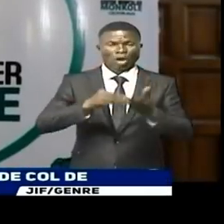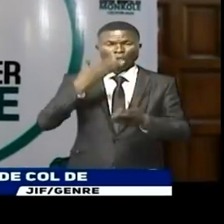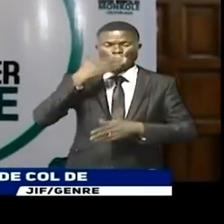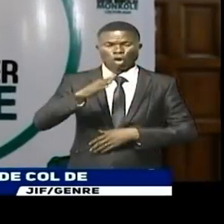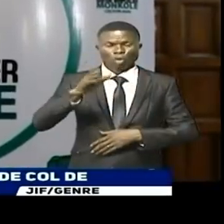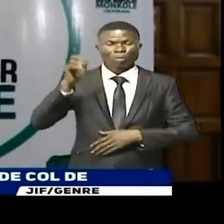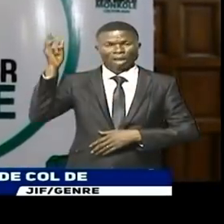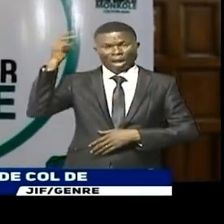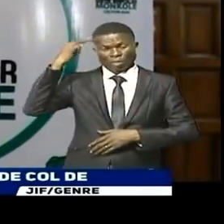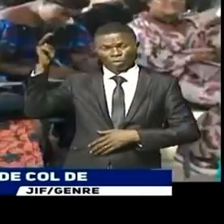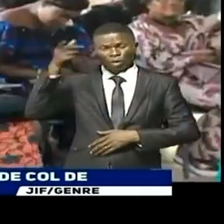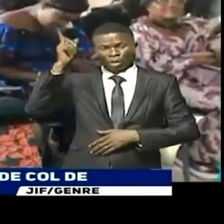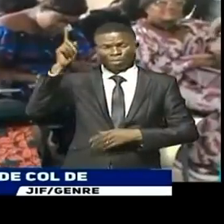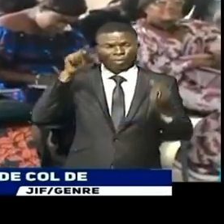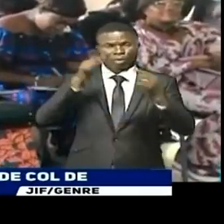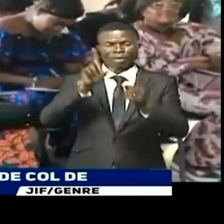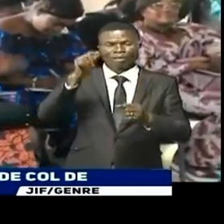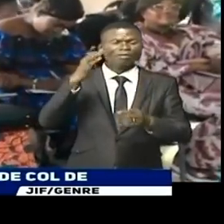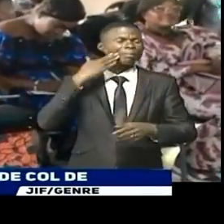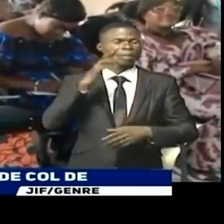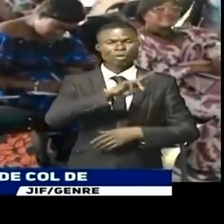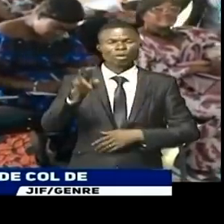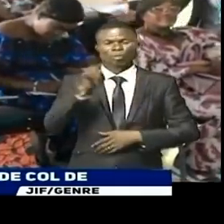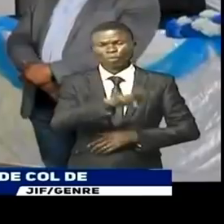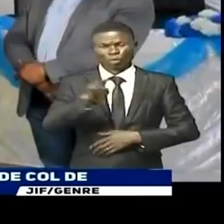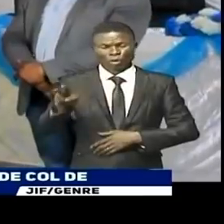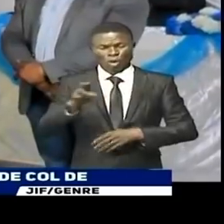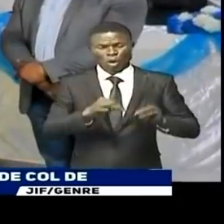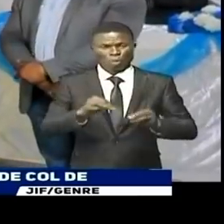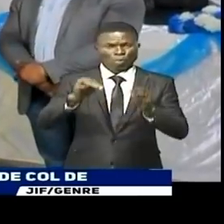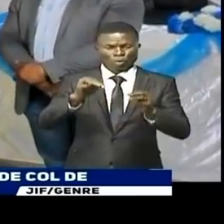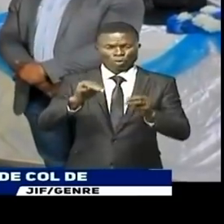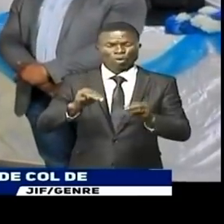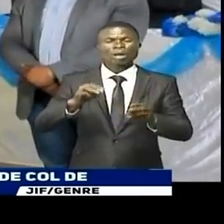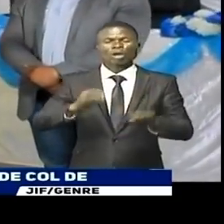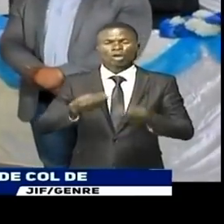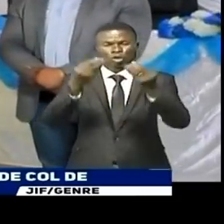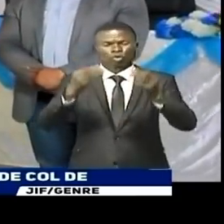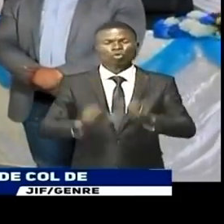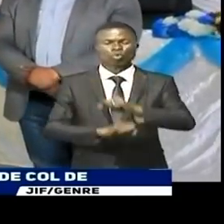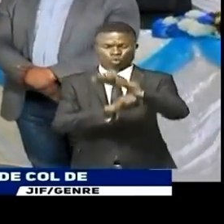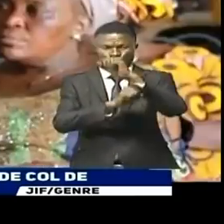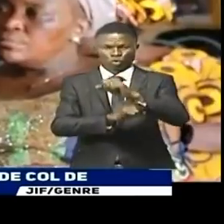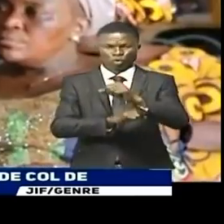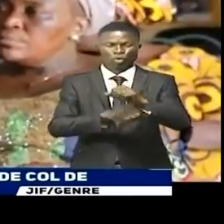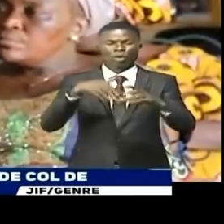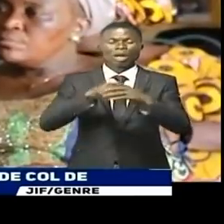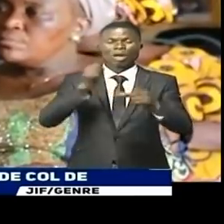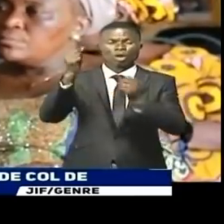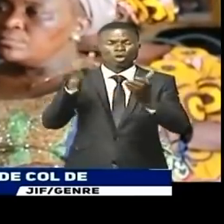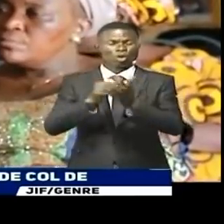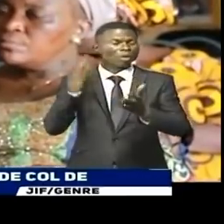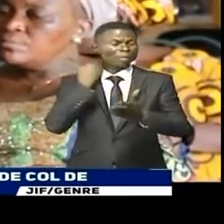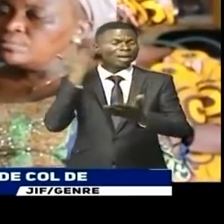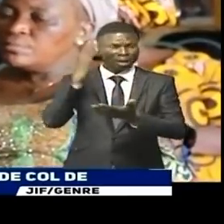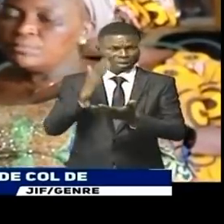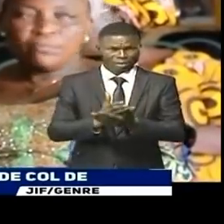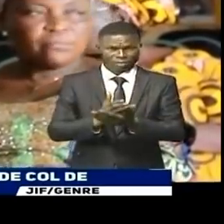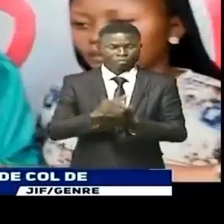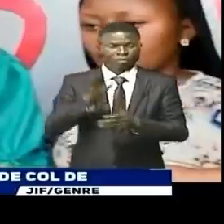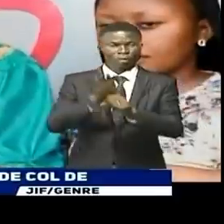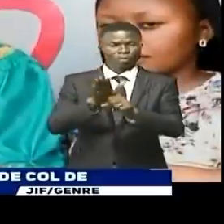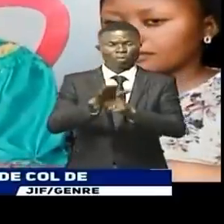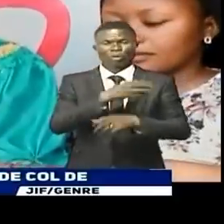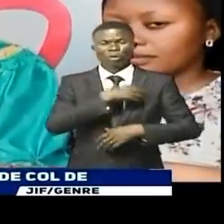colis dupré nova mars 2022 une manière pour g d'apporter sa pierre à l'édifice dans la lutte contre cette maladie beaucoup des femmes